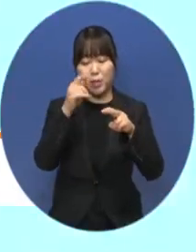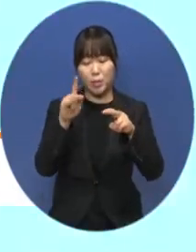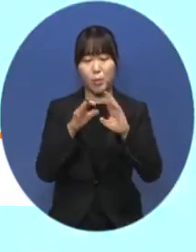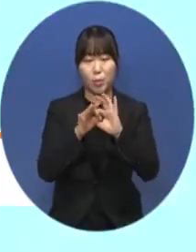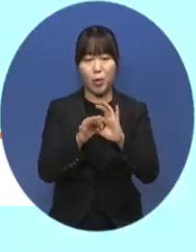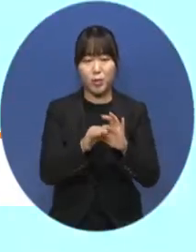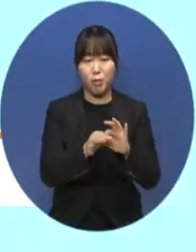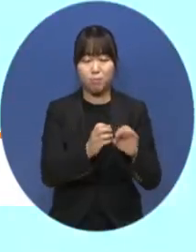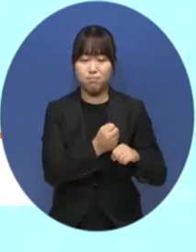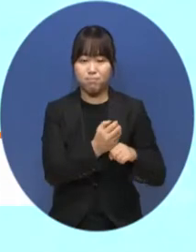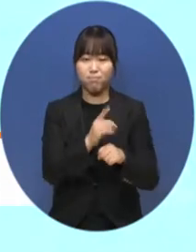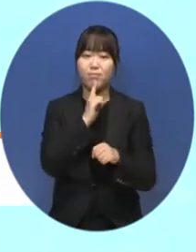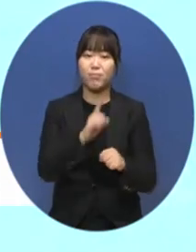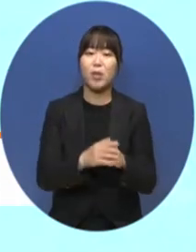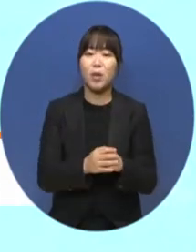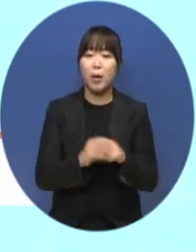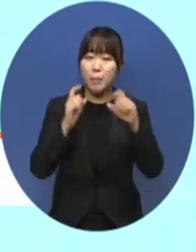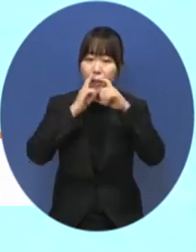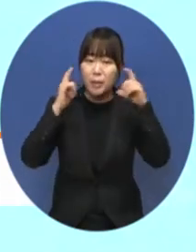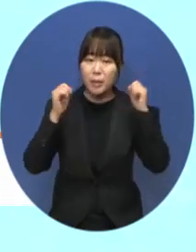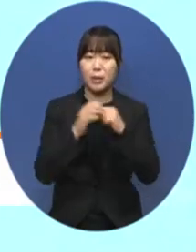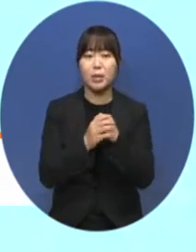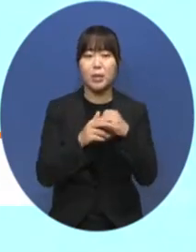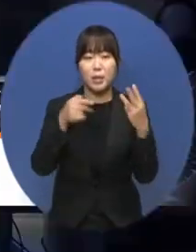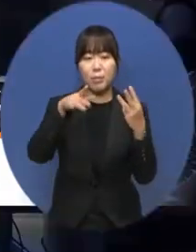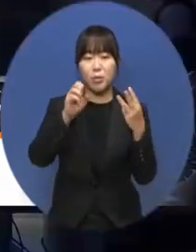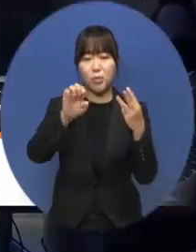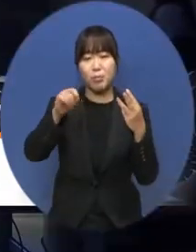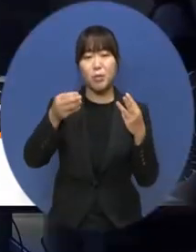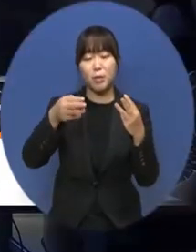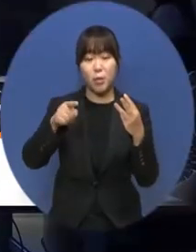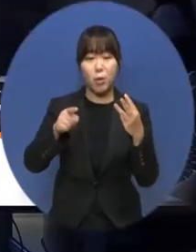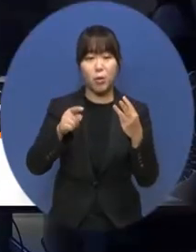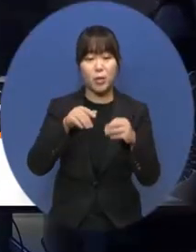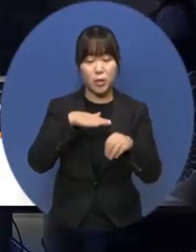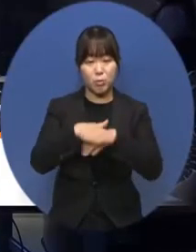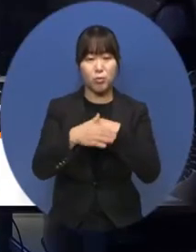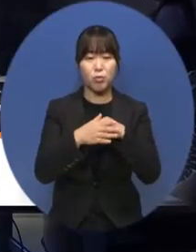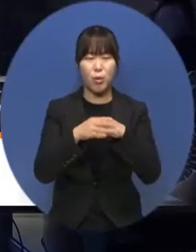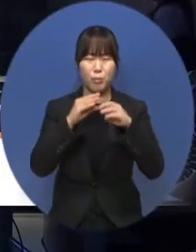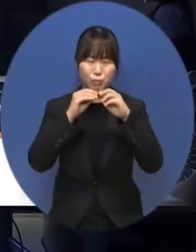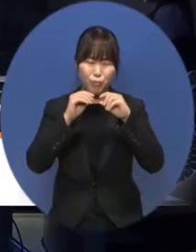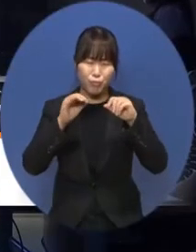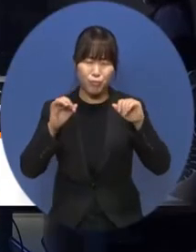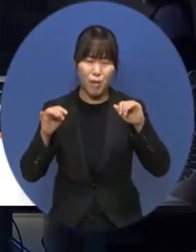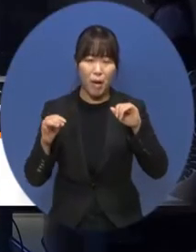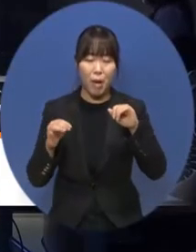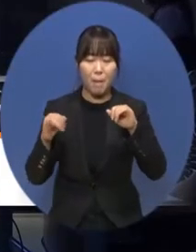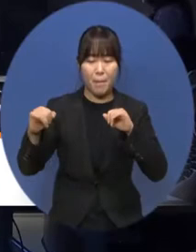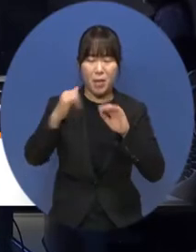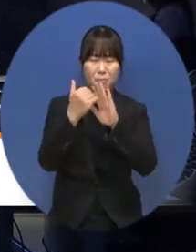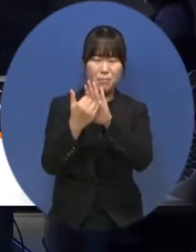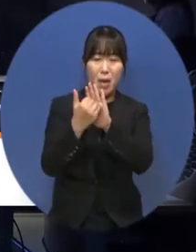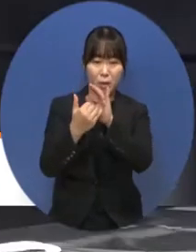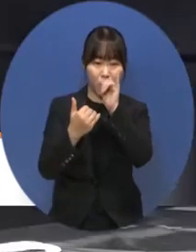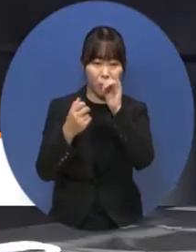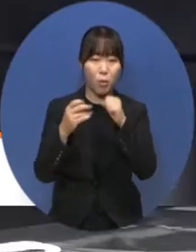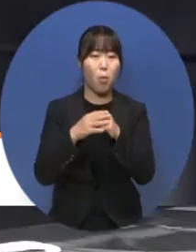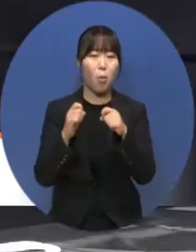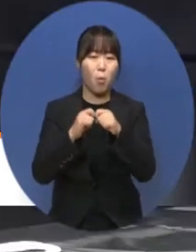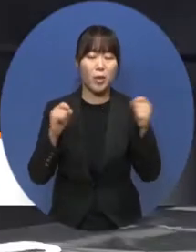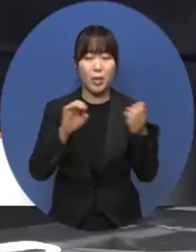한편 이날 기부된 은나노 마스크는 3중 필터 구조로 먼지와 바이러스 침투를 방지할 뿐 아니라